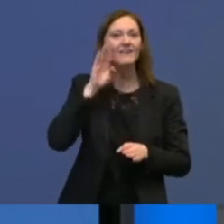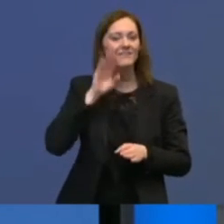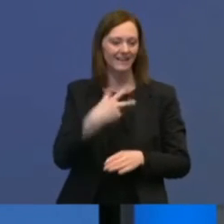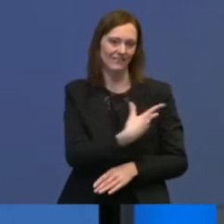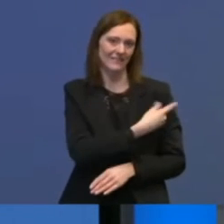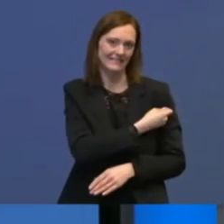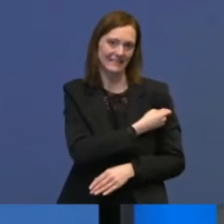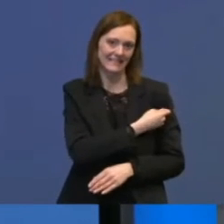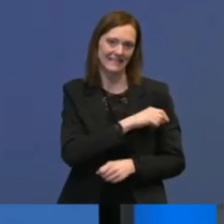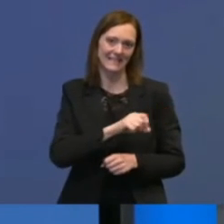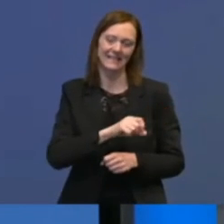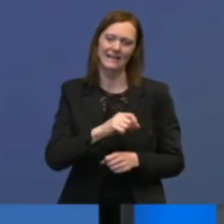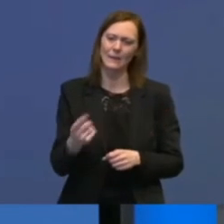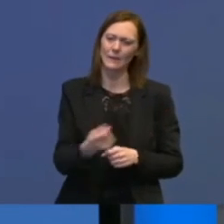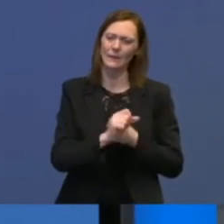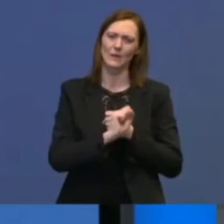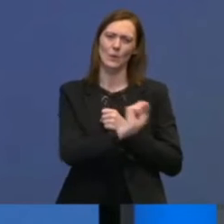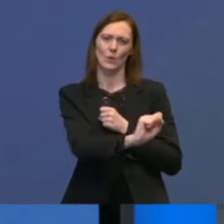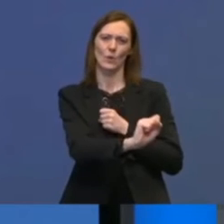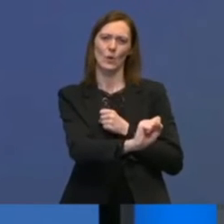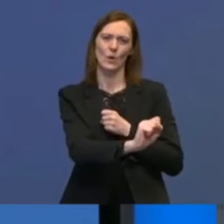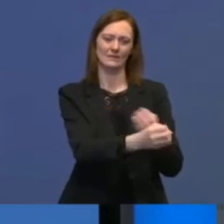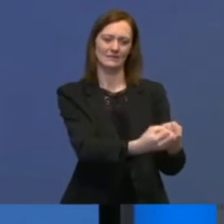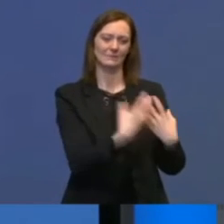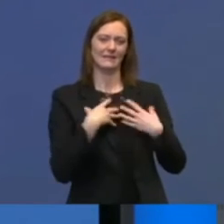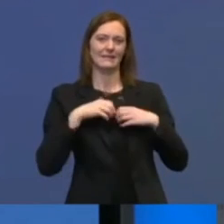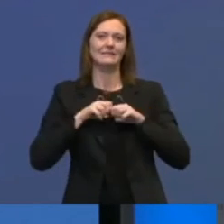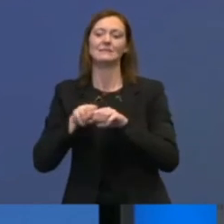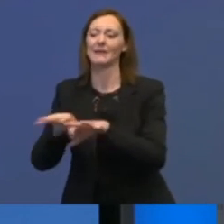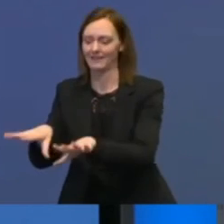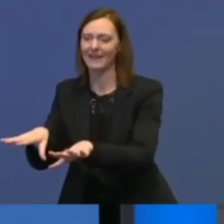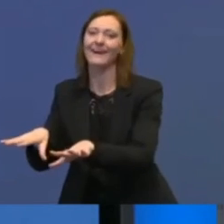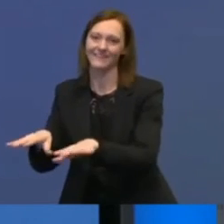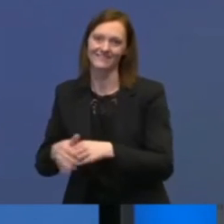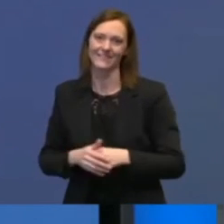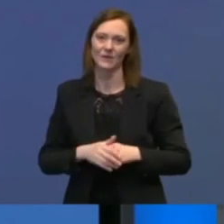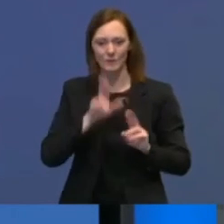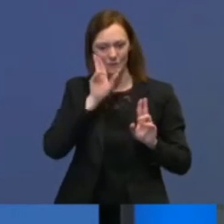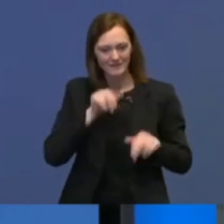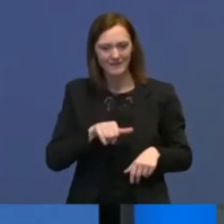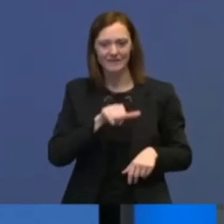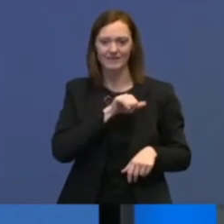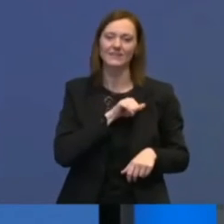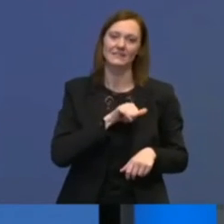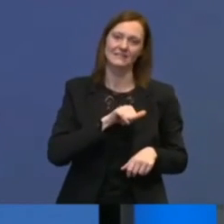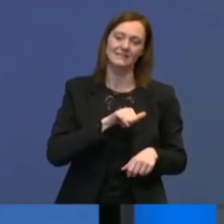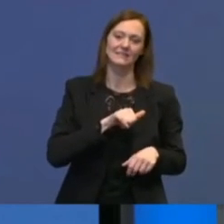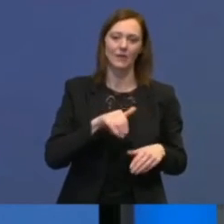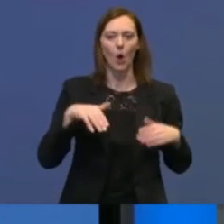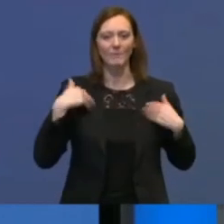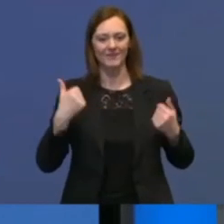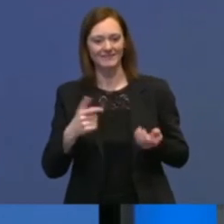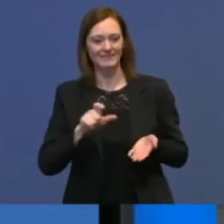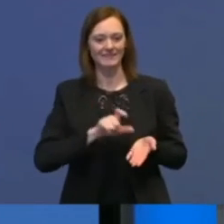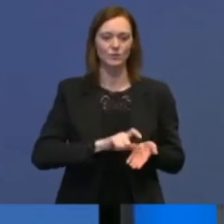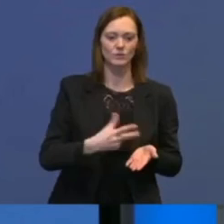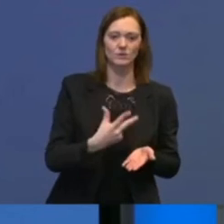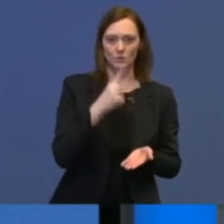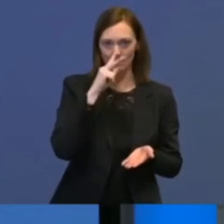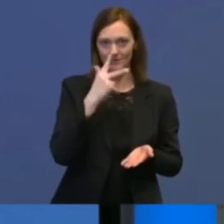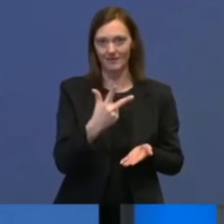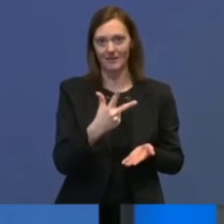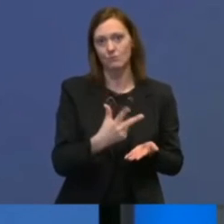wahyar unkatari karo. Dada aad kowada radhaa tadabariyalki raadta tadabariyalki ngariaga sihaad sidaan in kasto aah